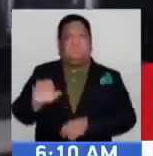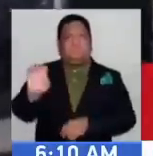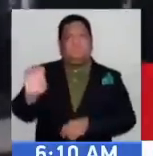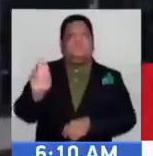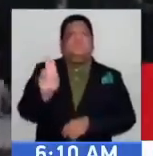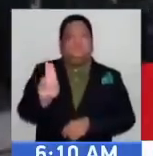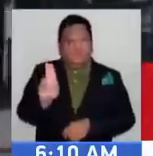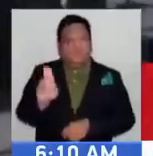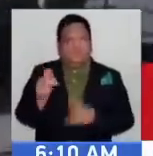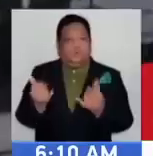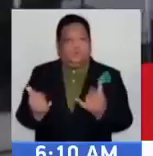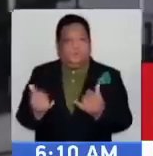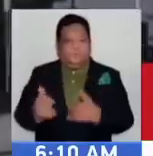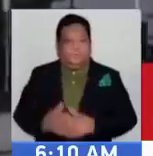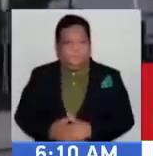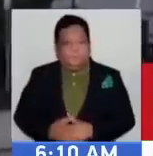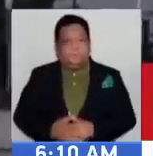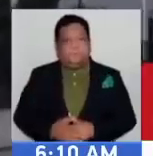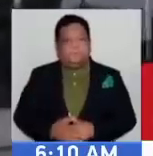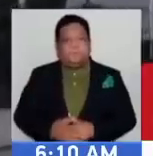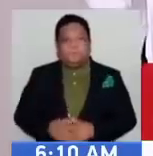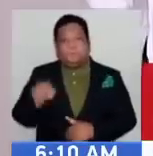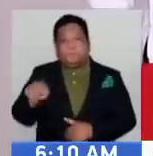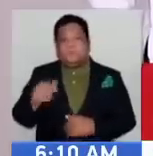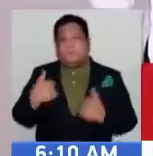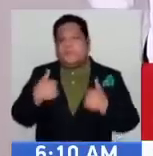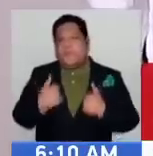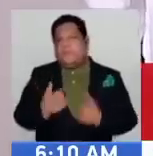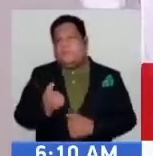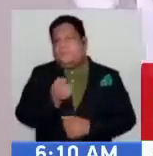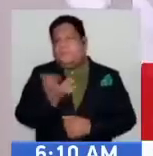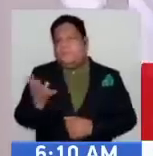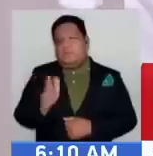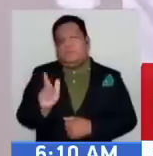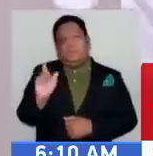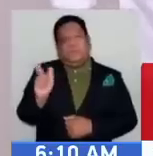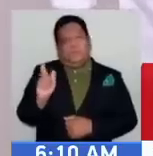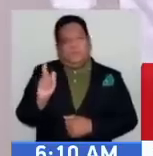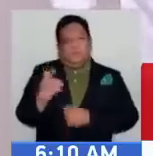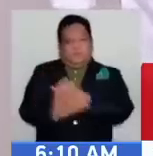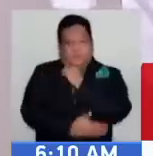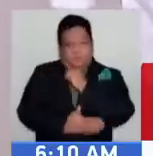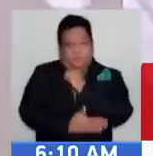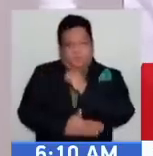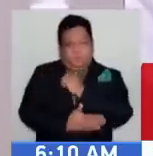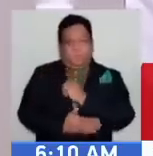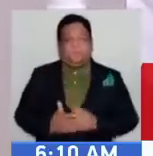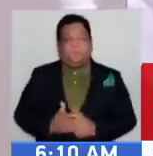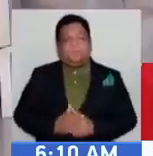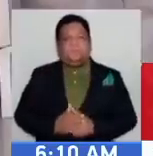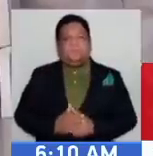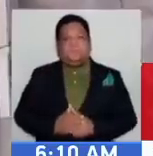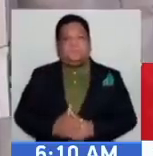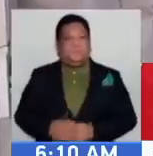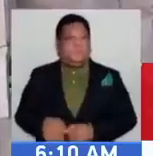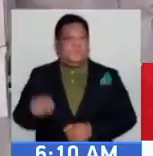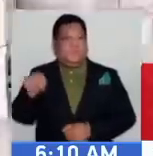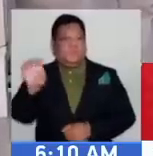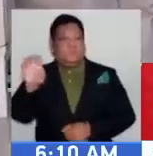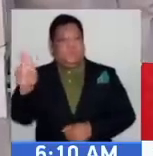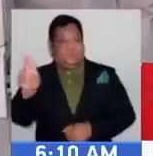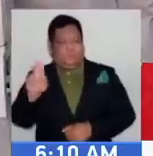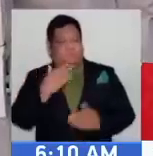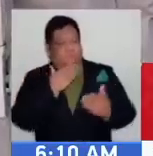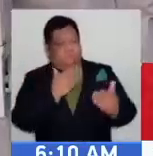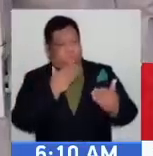European Union na binubuo ng 27 bansa. Pinasalamatan naman ng European Union ang Pilipinas sa pakikiisa sa pagdiriwang